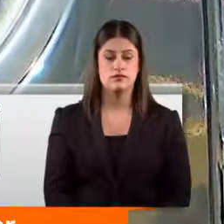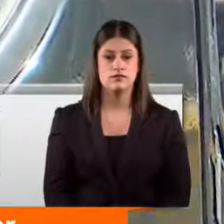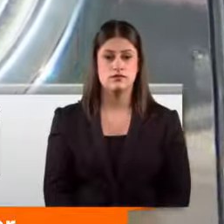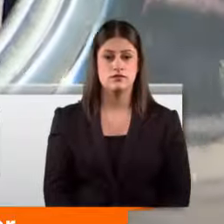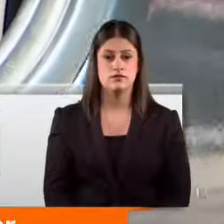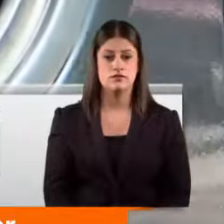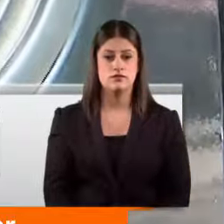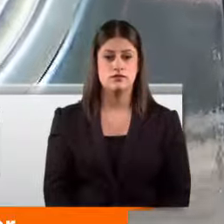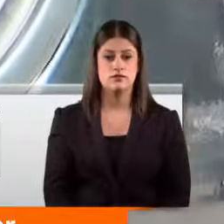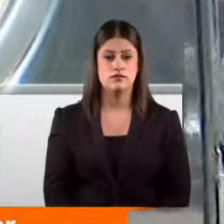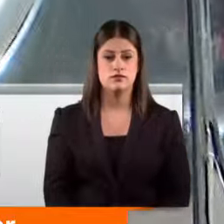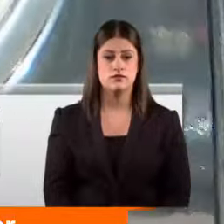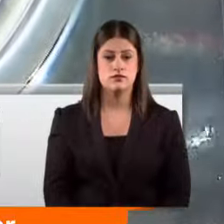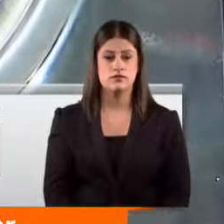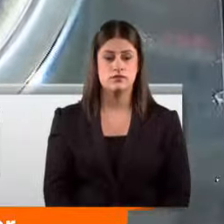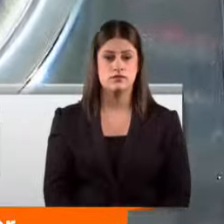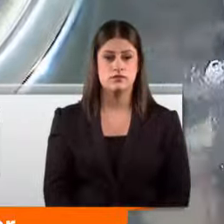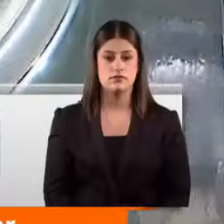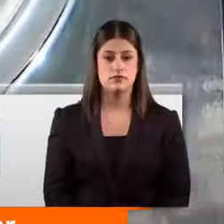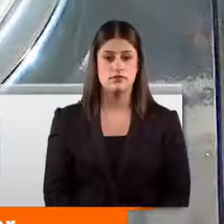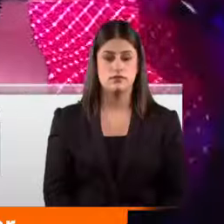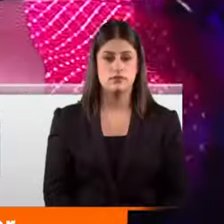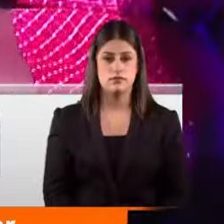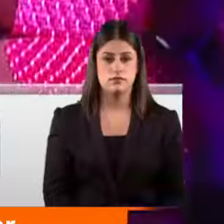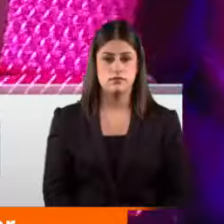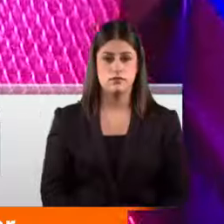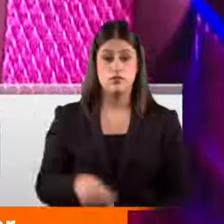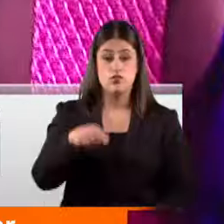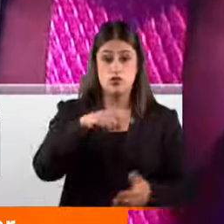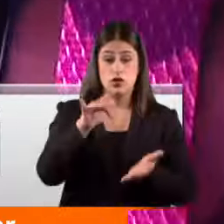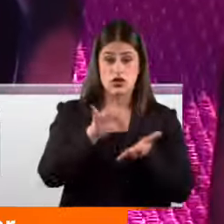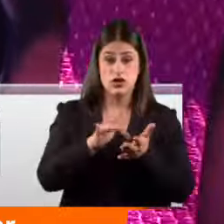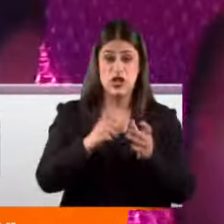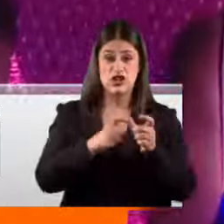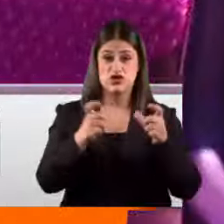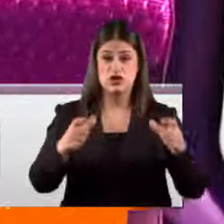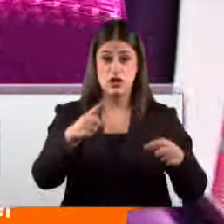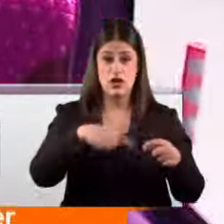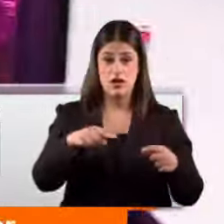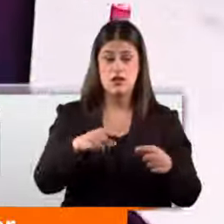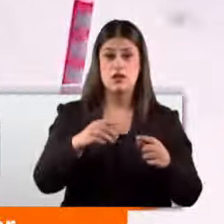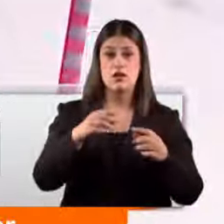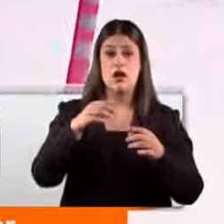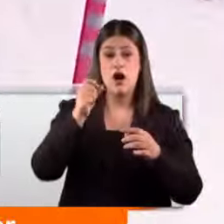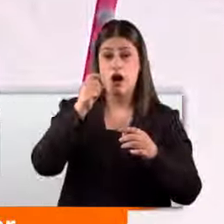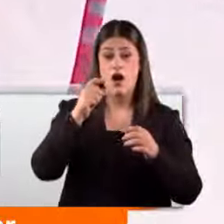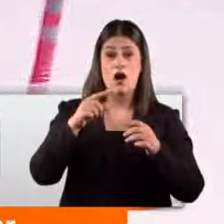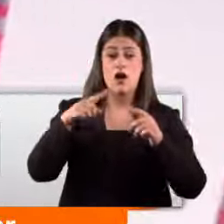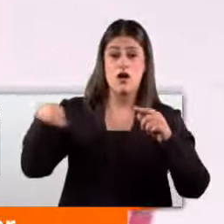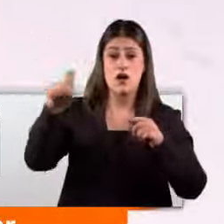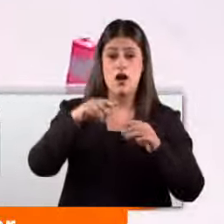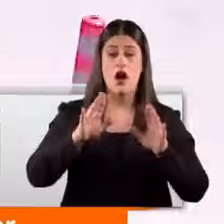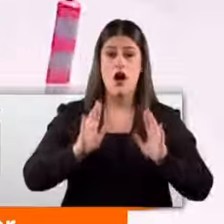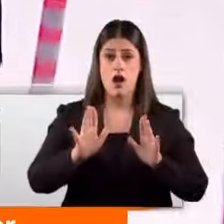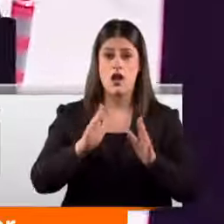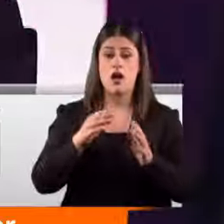transferi yapmıyoruz. Aldığımız yolcularımızı adreslerine kadar ulaştırıyoruz. Bu ceza Sincan'da caydırıcı olsa da hala Ankara genelinde araç